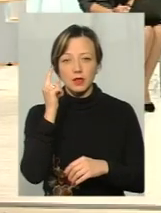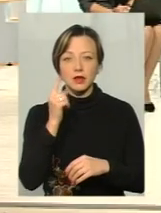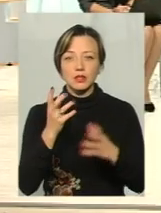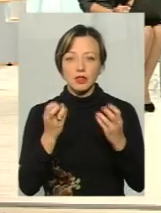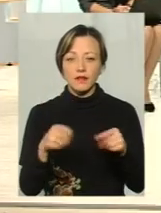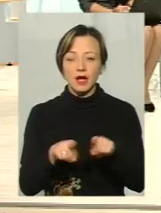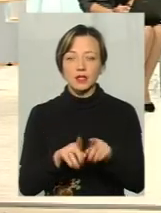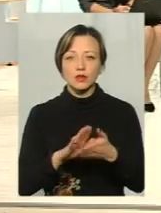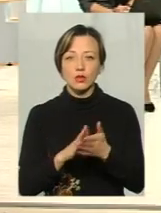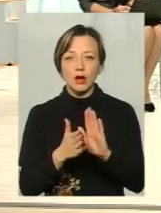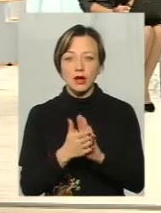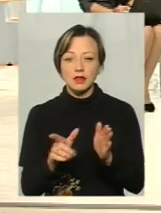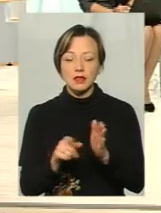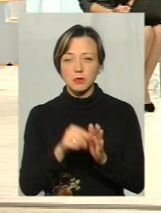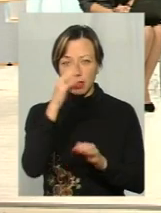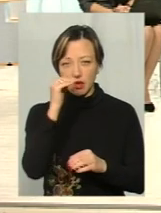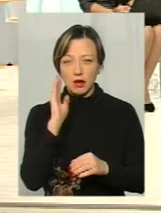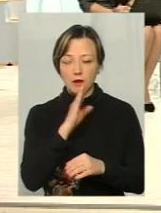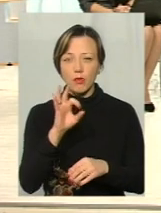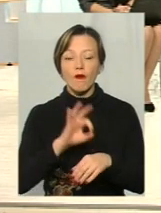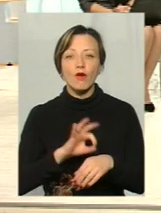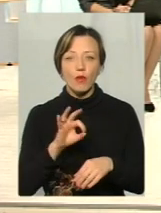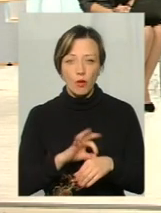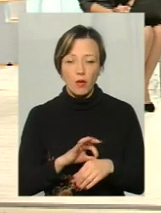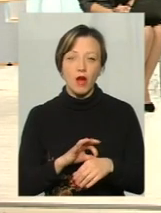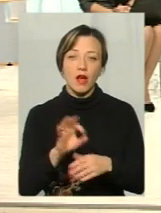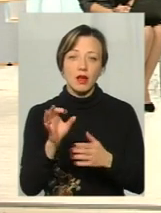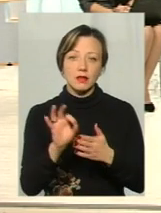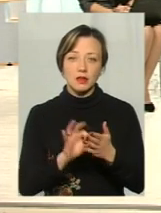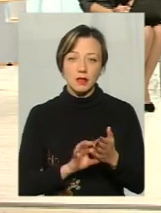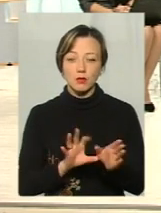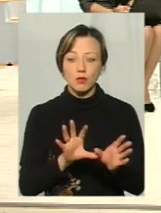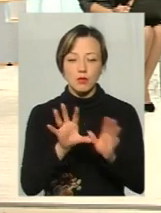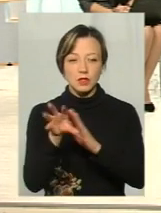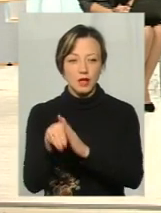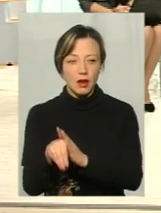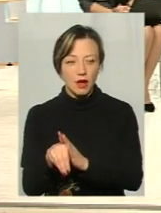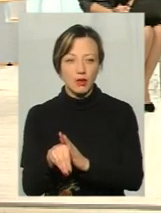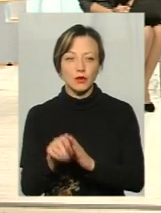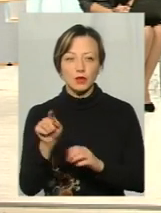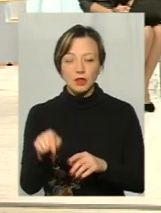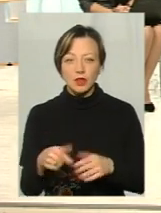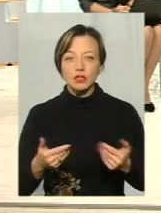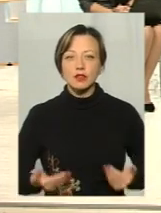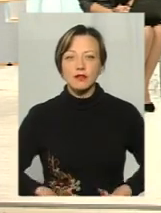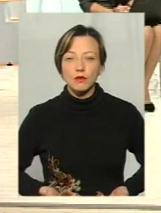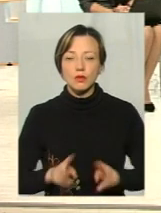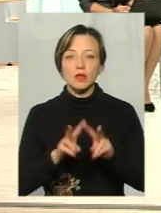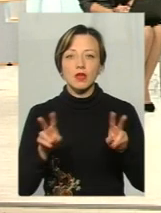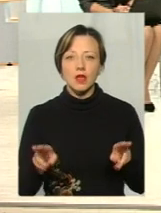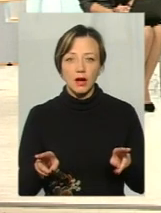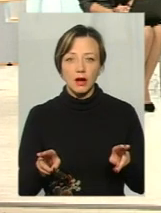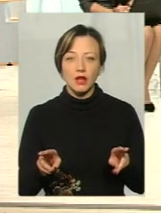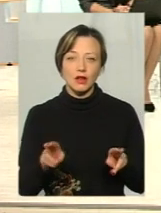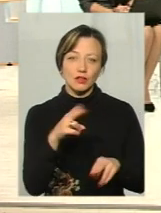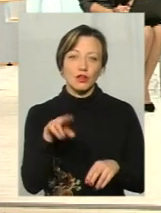в такій ситуації там, з батьками про хворобу, а вони їх поселяють туди, і вони живуть як